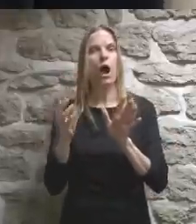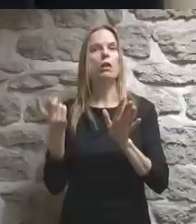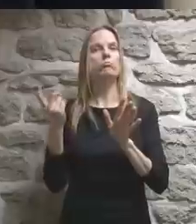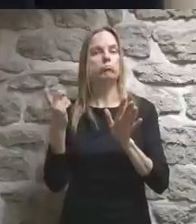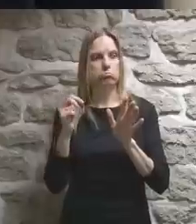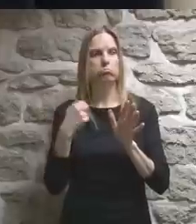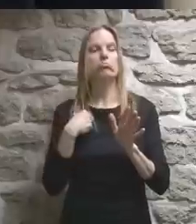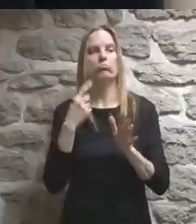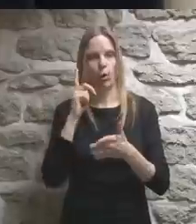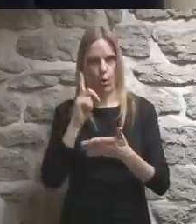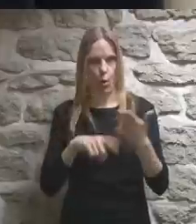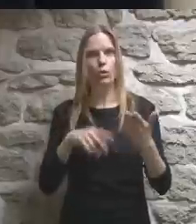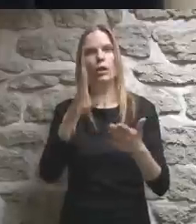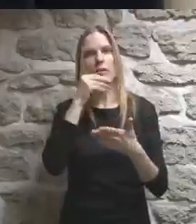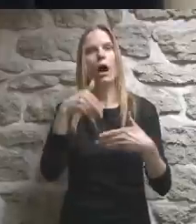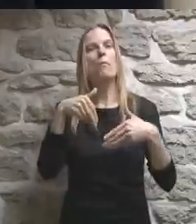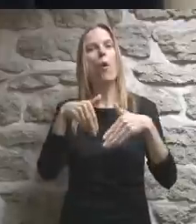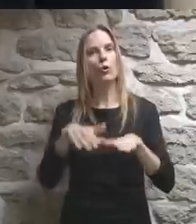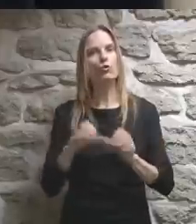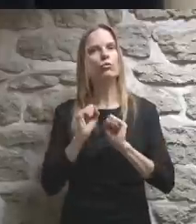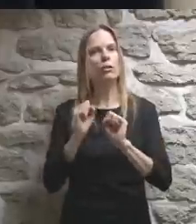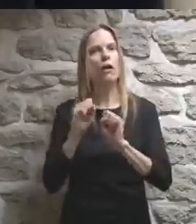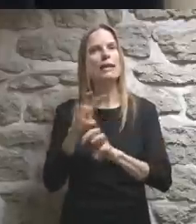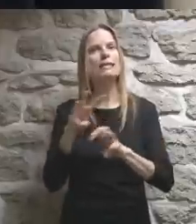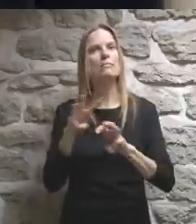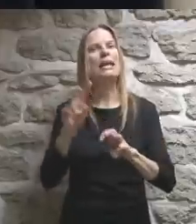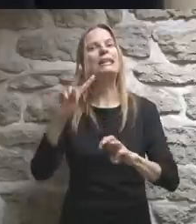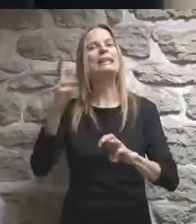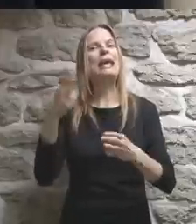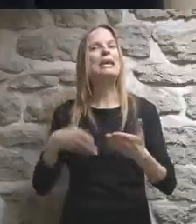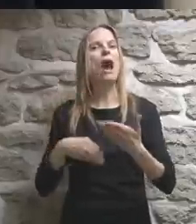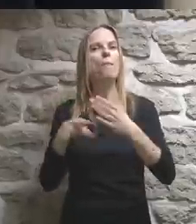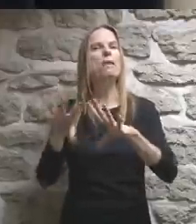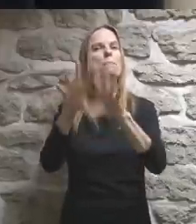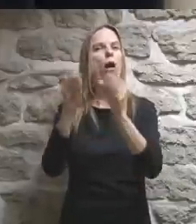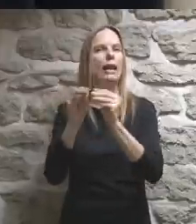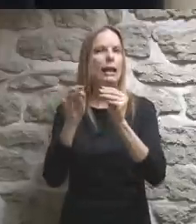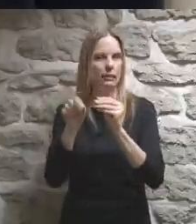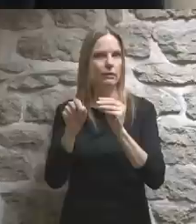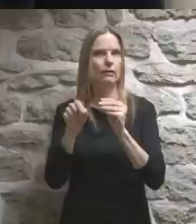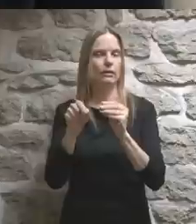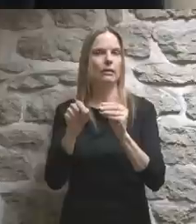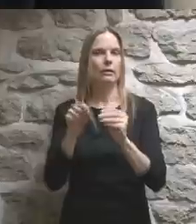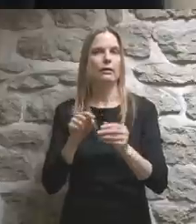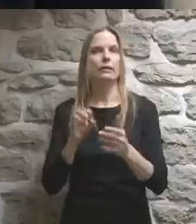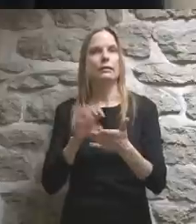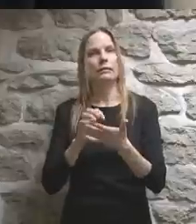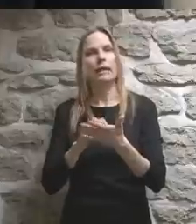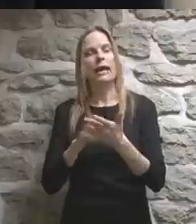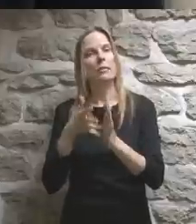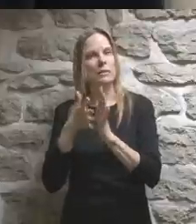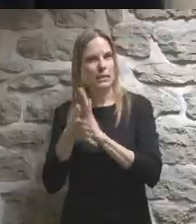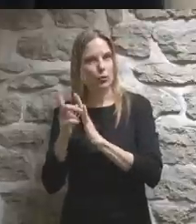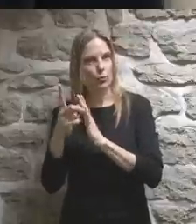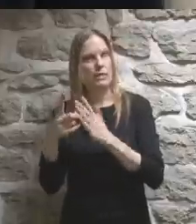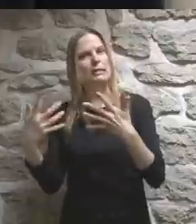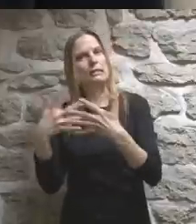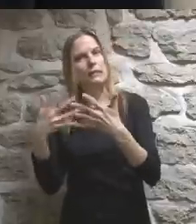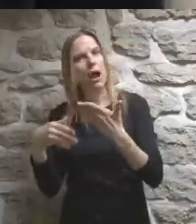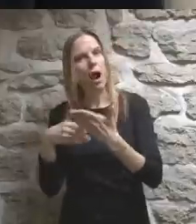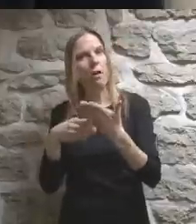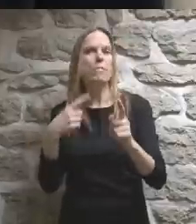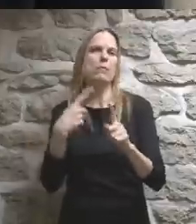saame ära otsustada kaitseministeriumis teise abipaketi, mille sisu siis on nii sõjaline kui ka kõik muu